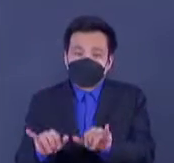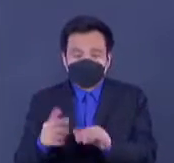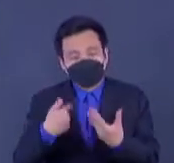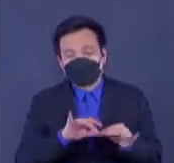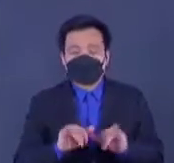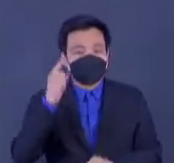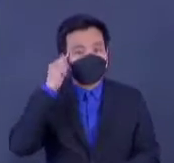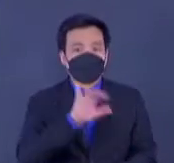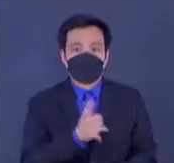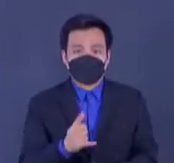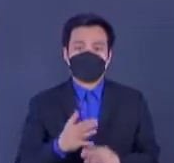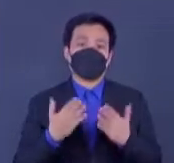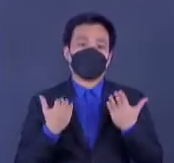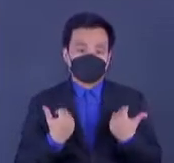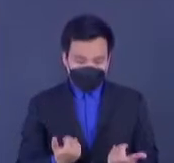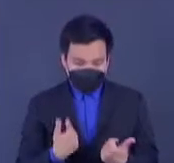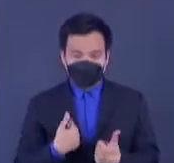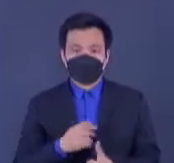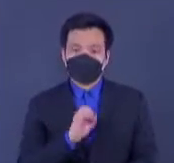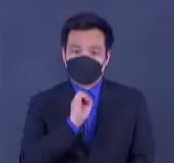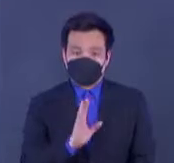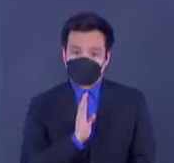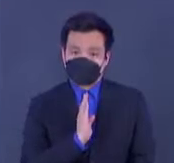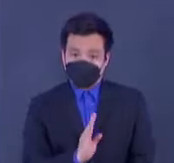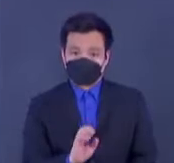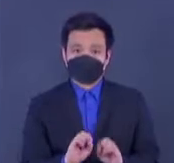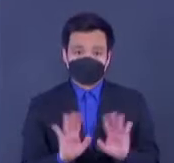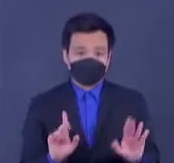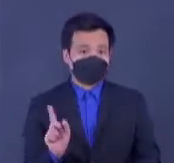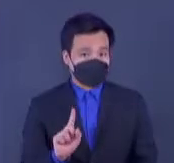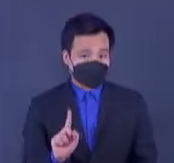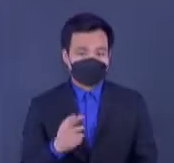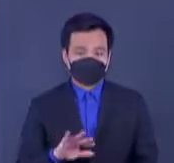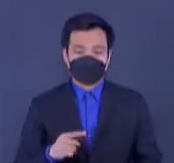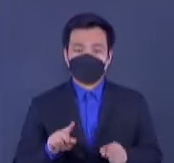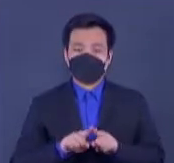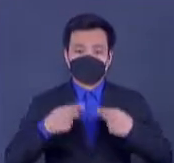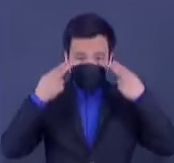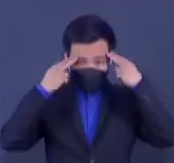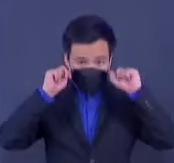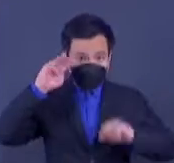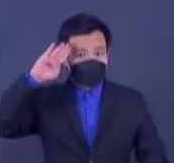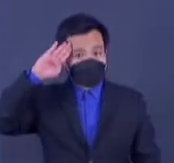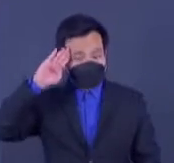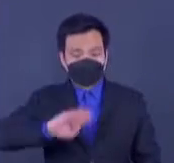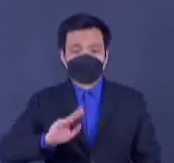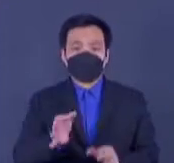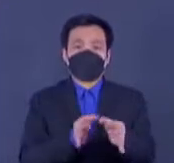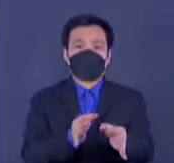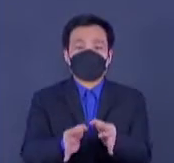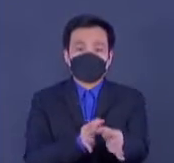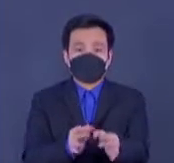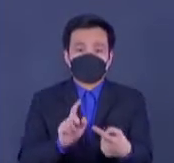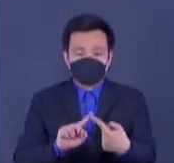ายหรือเปล่านะครับล่าสุดเนี่ยก็มีการออกมายืนยันนะครับเรื่องนี้ขณะเดียวกันนายกรัฐมนตรีครับล่าสุดท่านก็ชี้แจงครับเรื่องของ